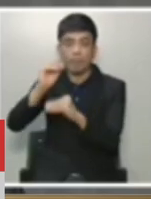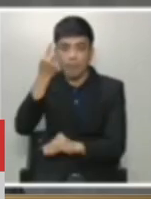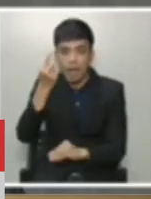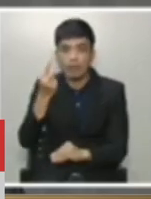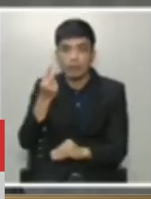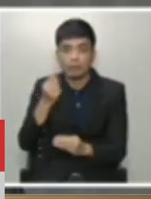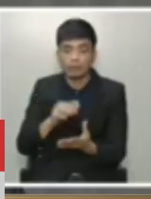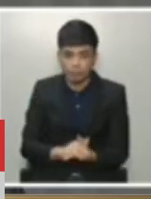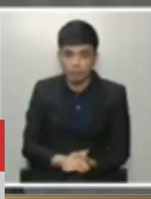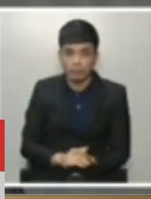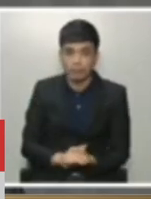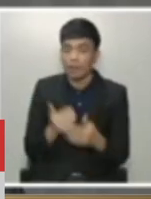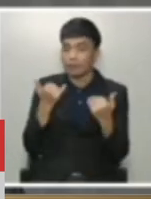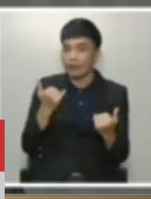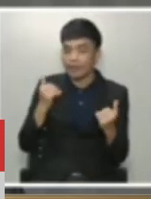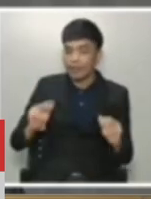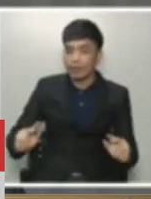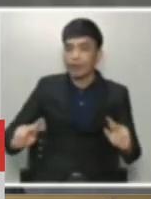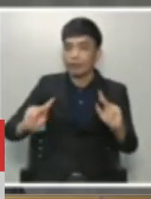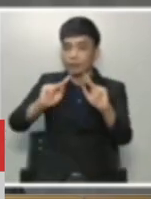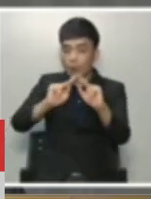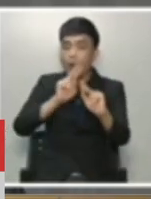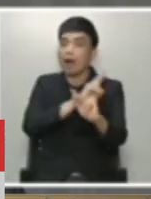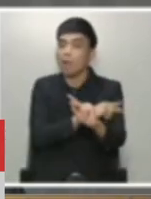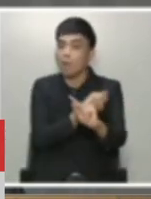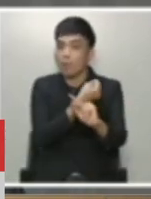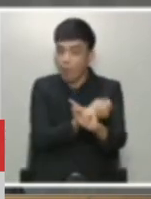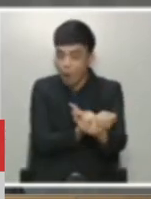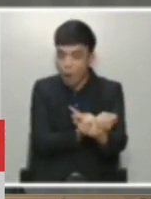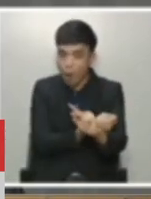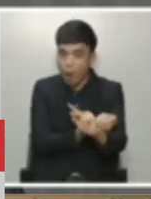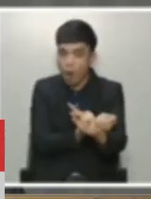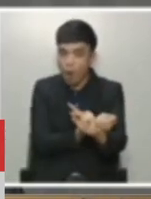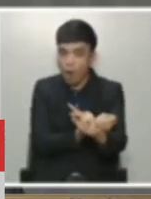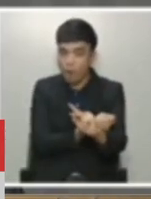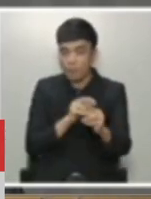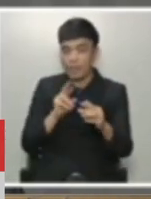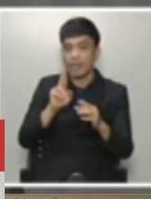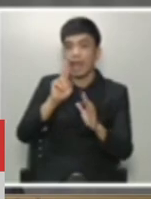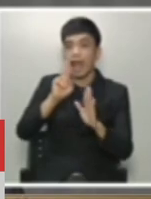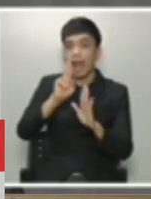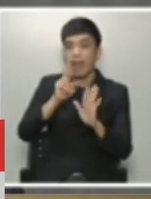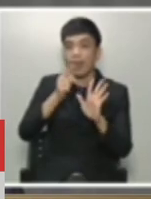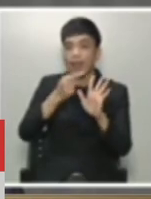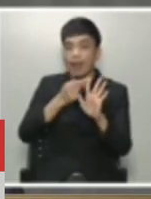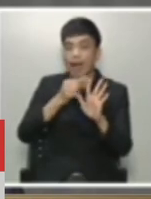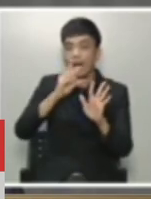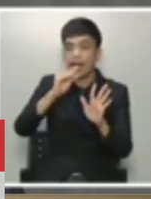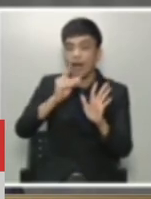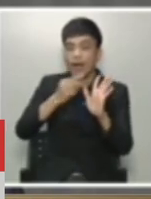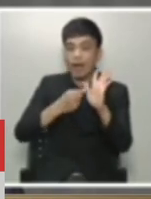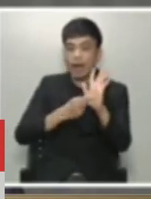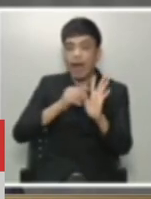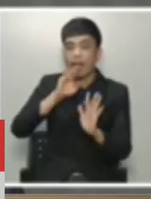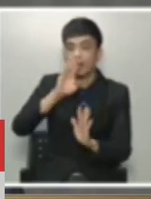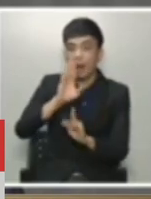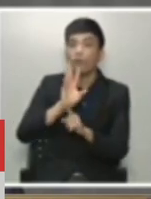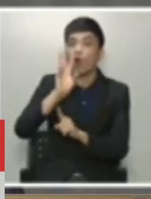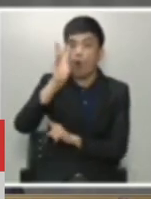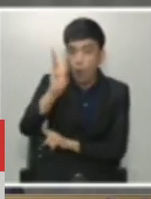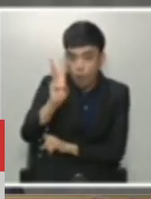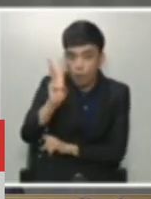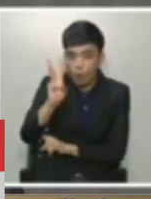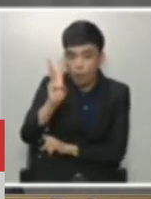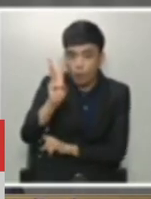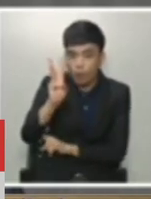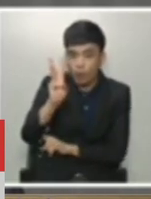มีความสามารถระดับ6นะครับในการที่จะให้ความมั่นคงปลอดภัยทางด้านสุขภาพเขาเรียก